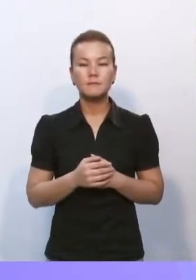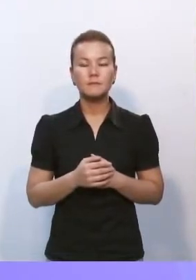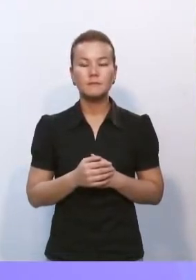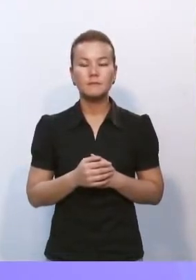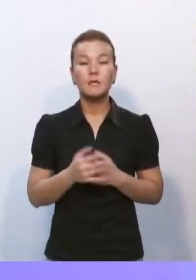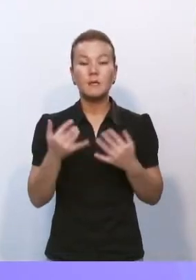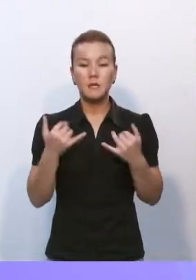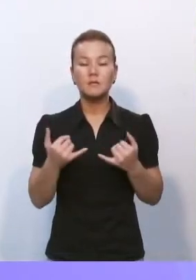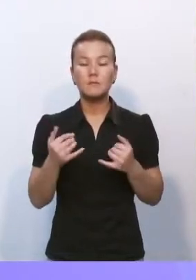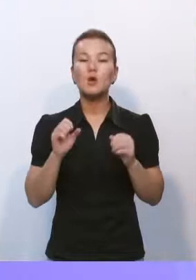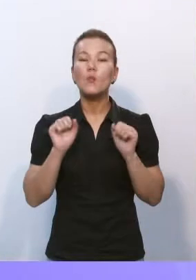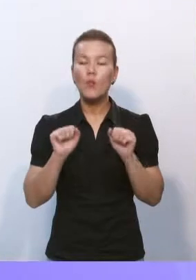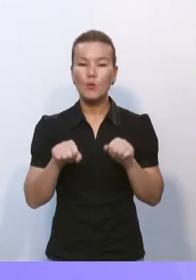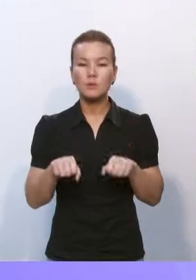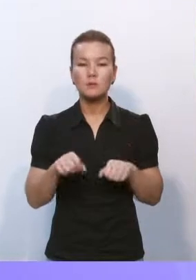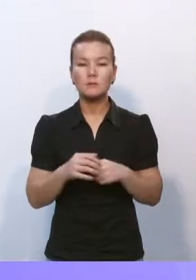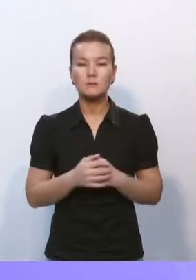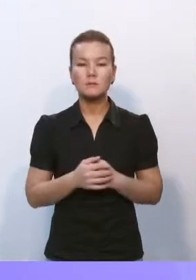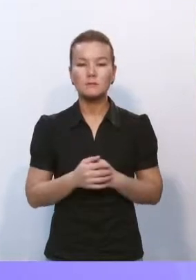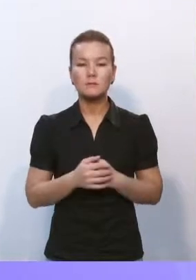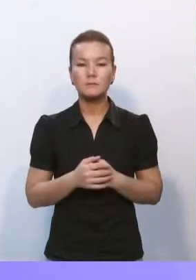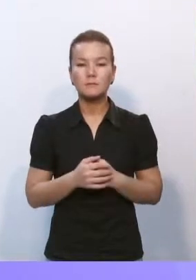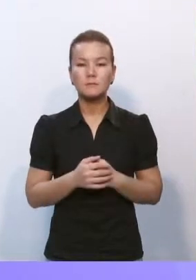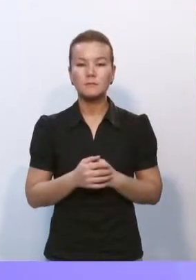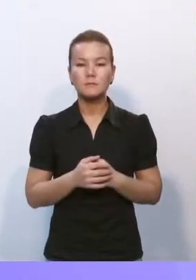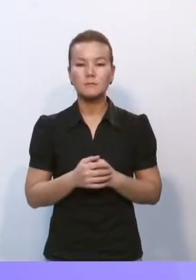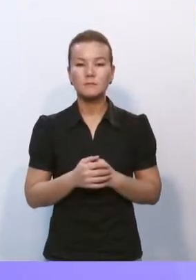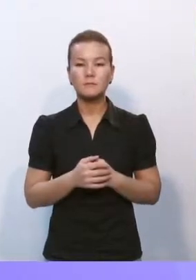научились и теперь можете.